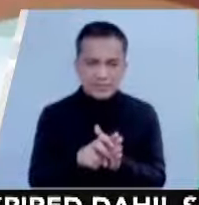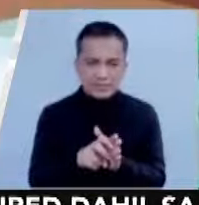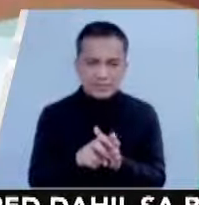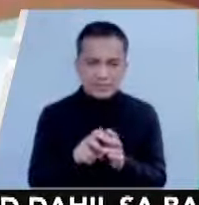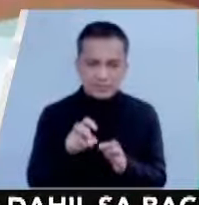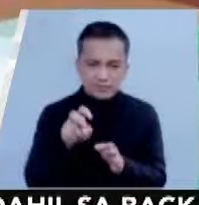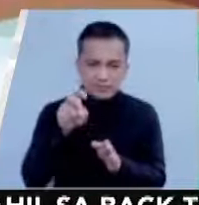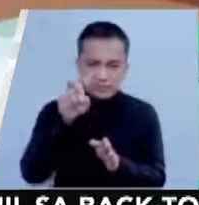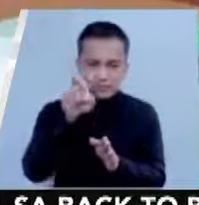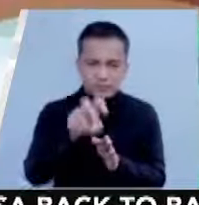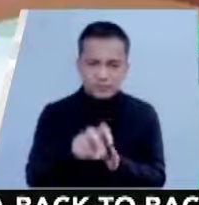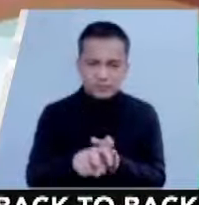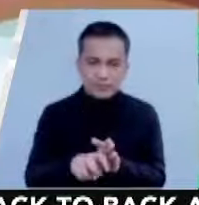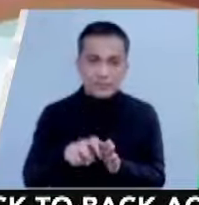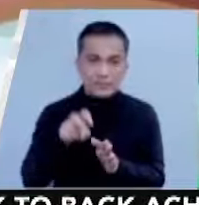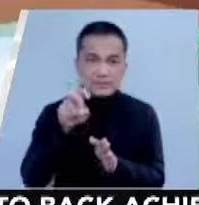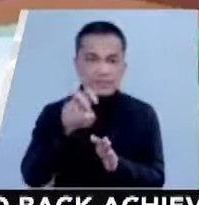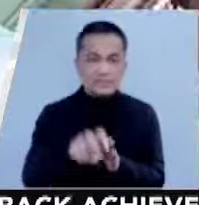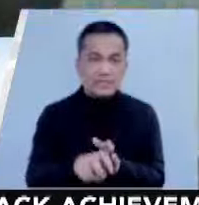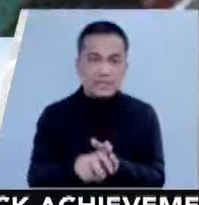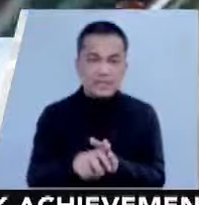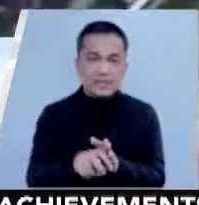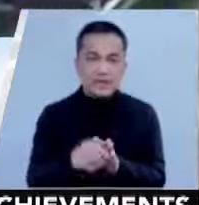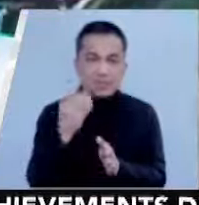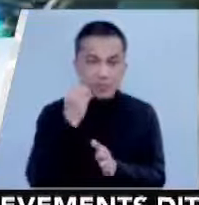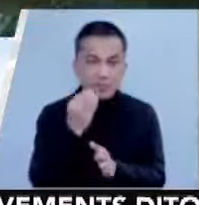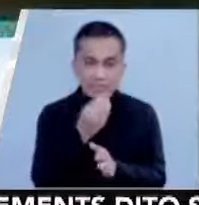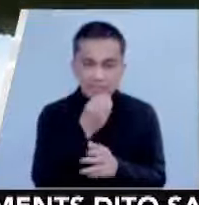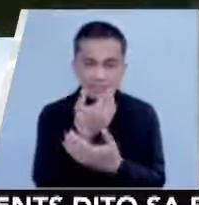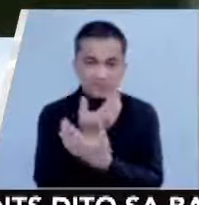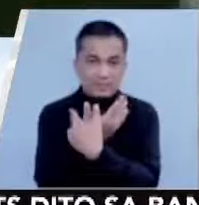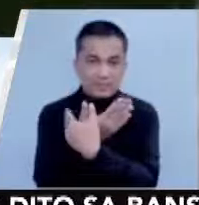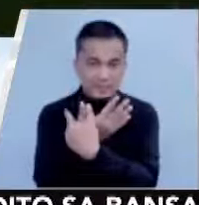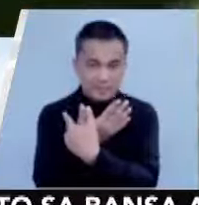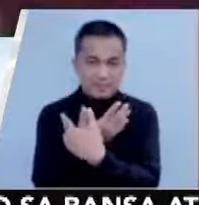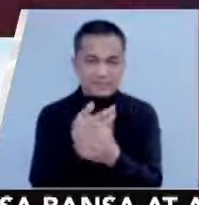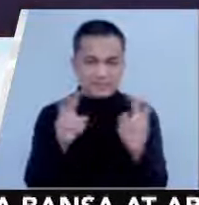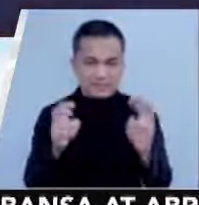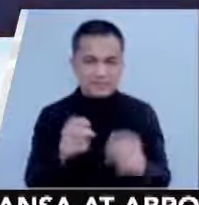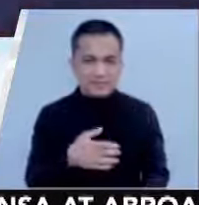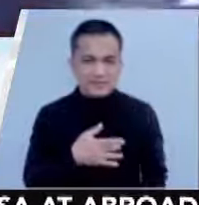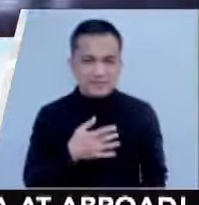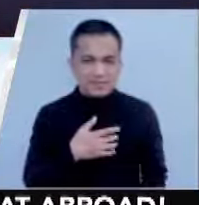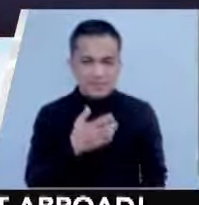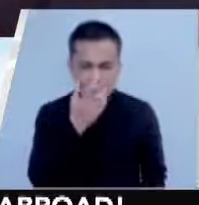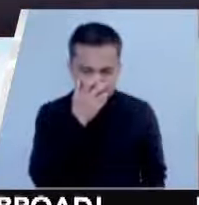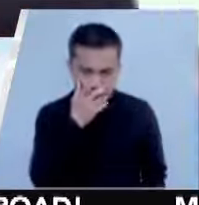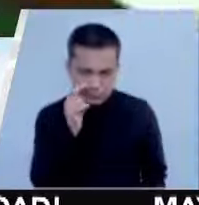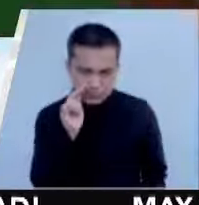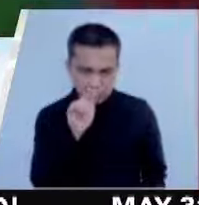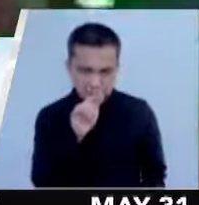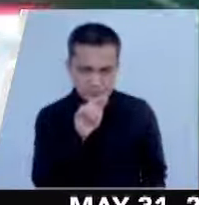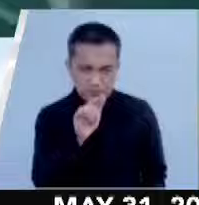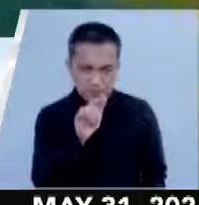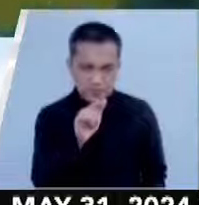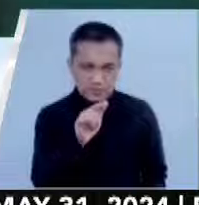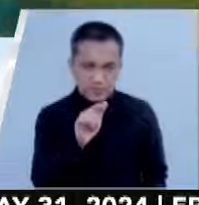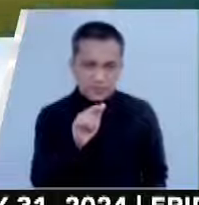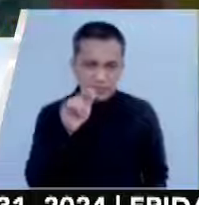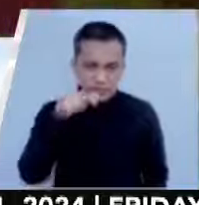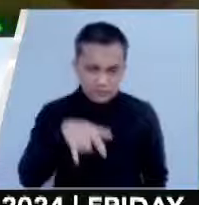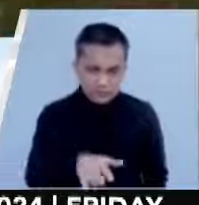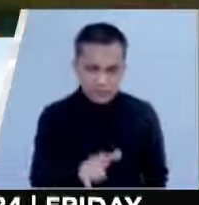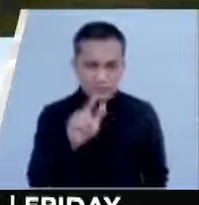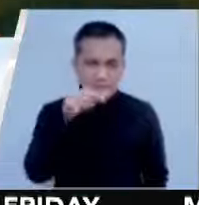mga bulaklak at butterfly ang tema o mag-feeling pilot sakay ng flying Dwarves equip with